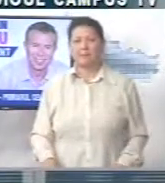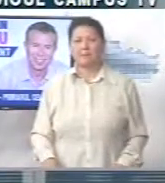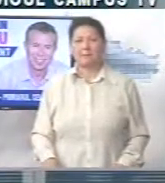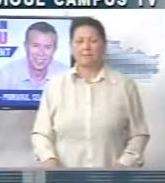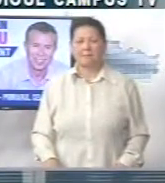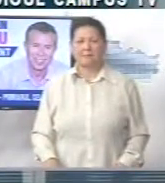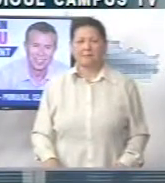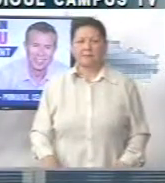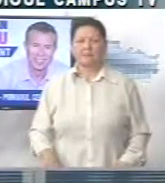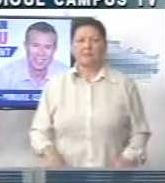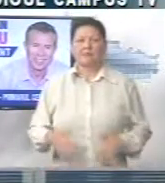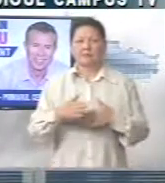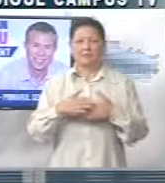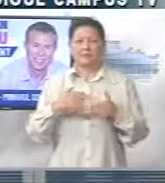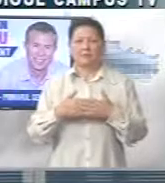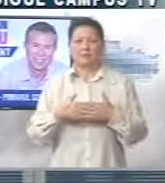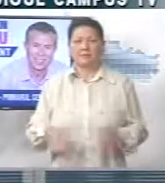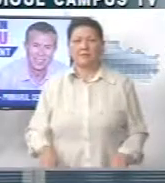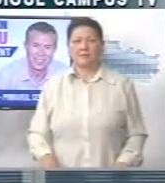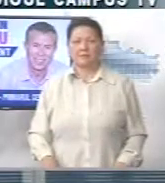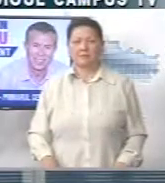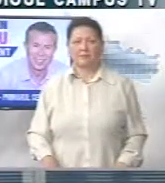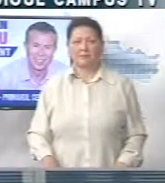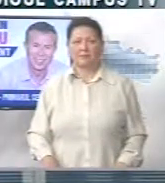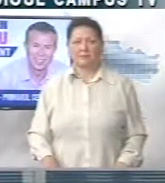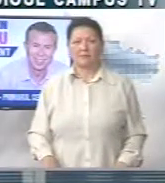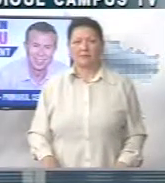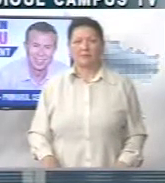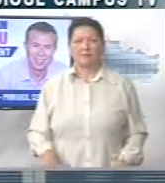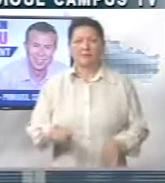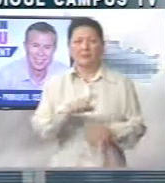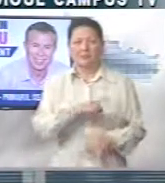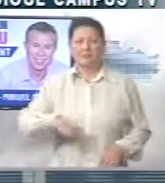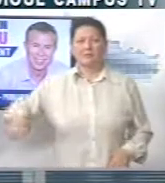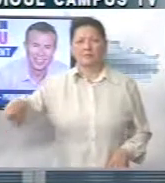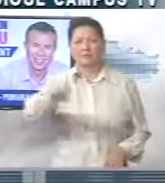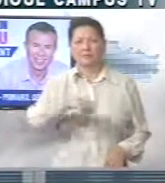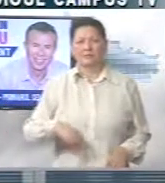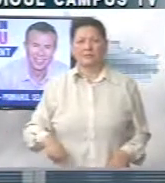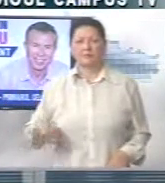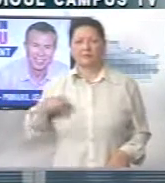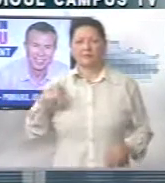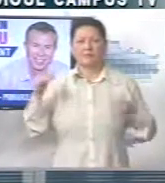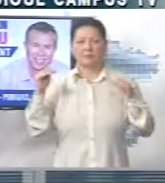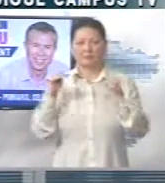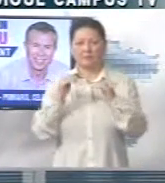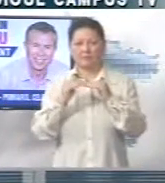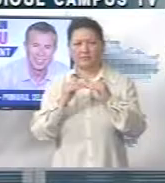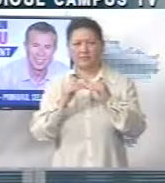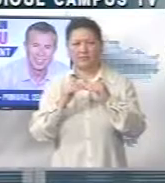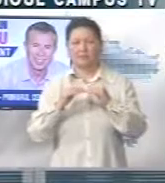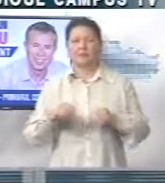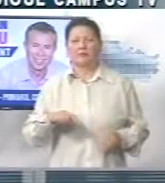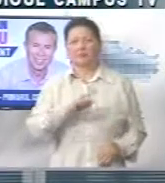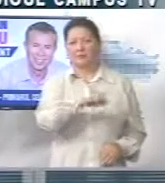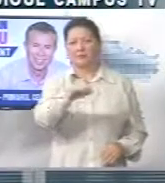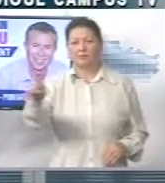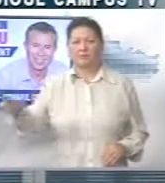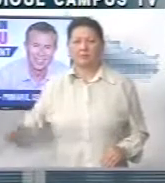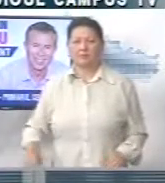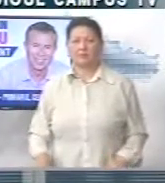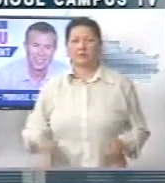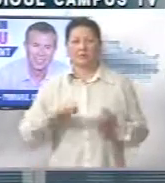cum sunt și celelalte. La mine nu există prioritatea întâi, a doua, a treia sau a patra sau a cincea. Toate se clasează și se situează pe